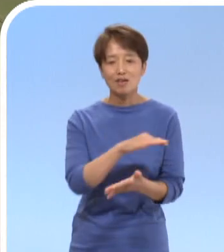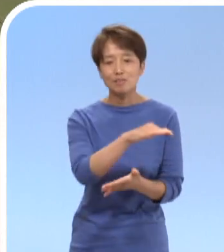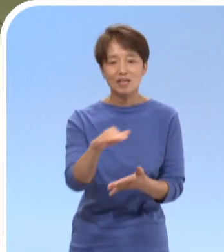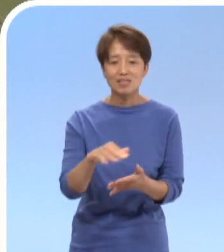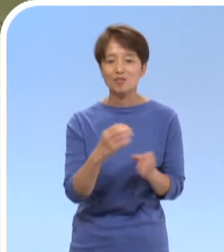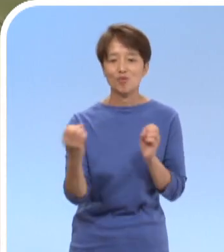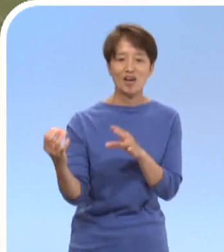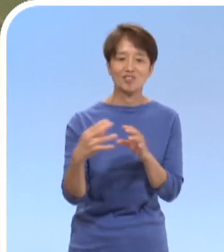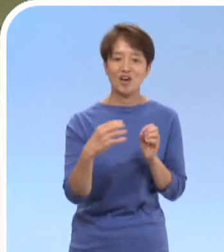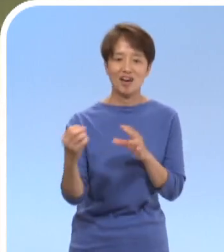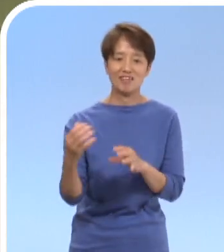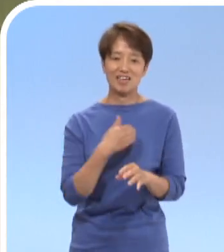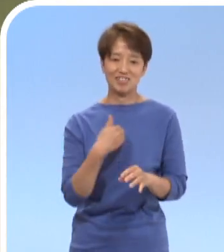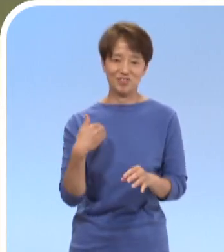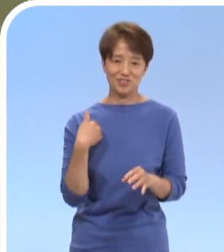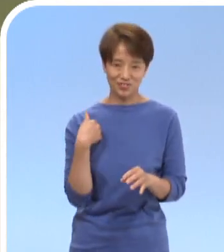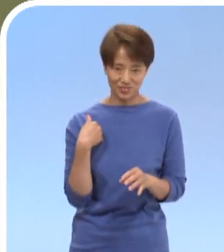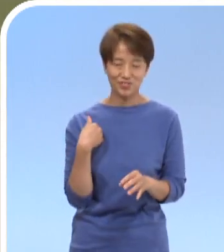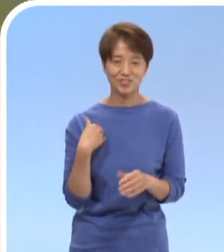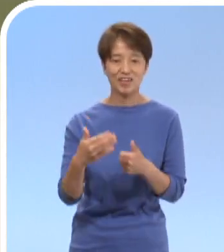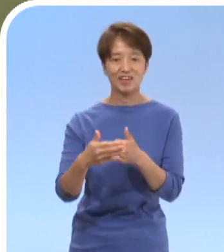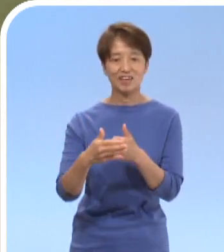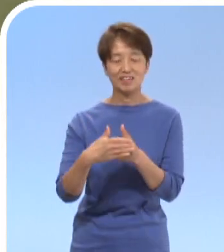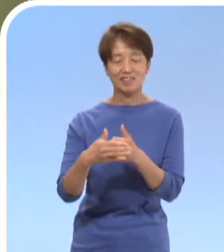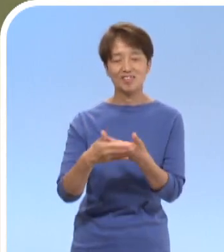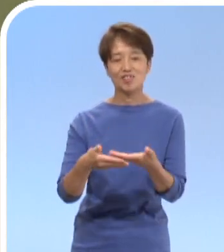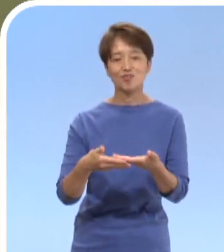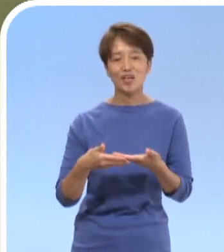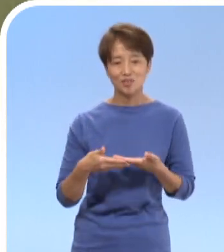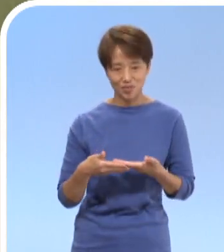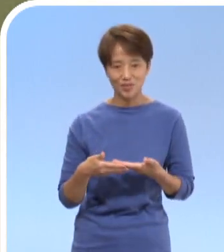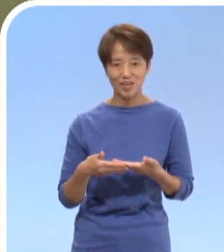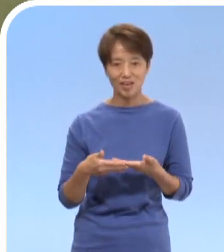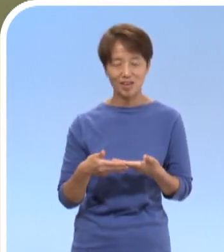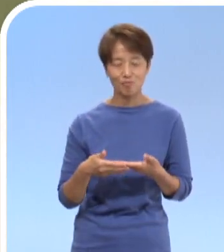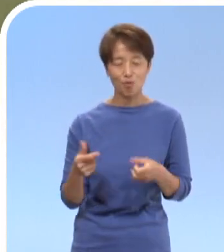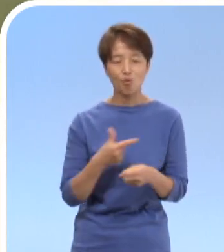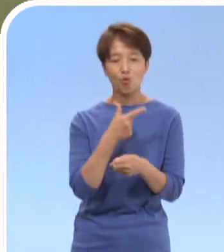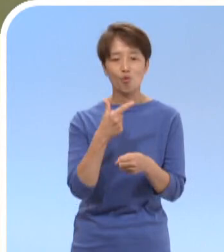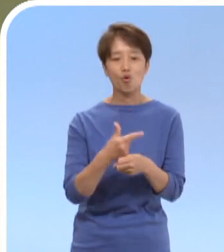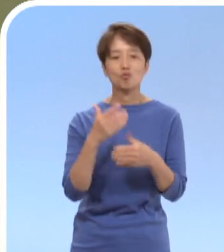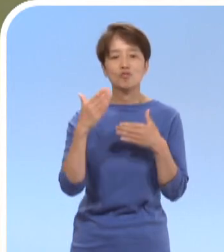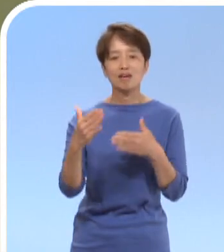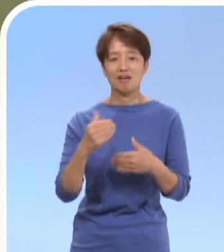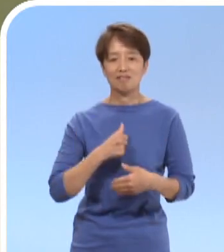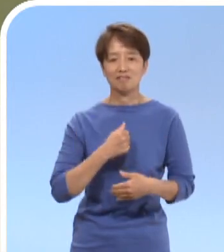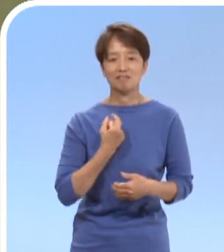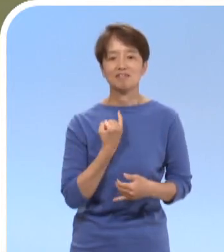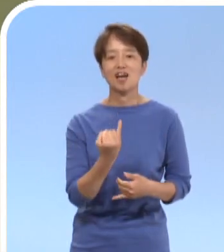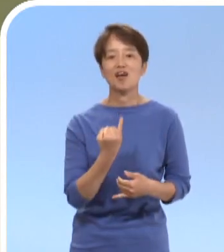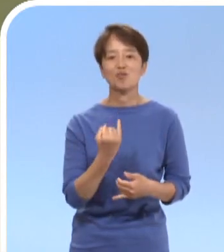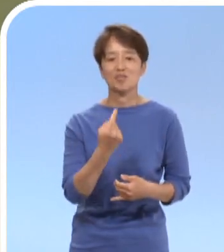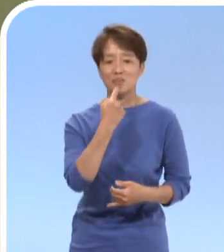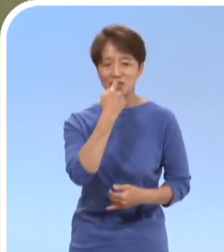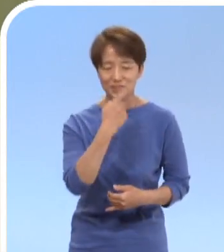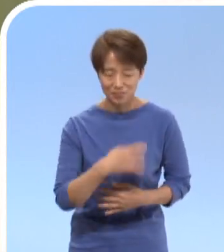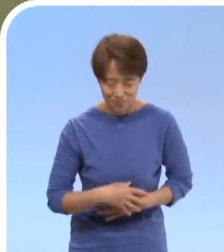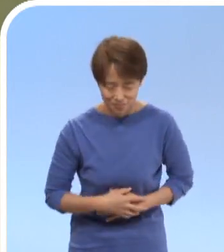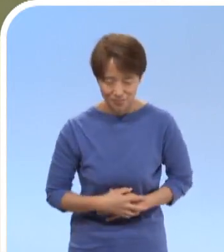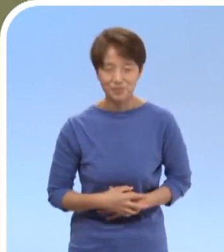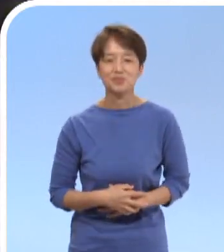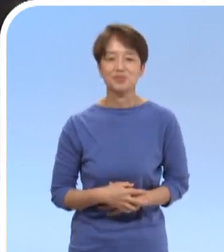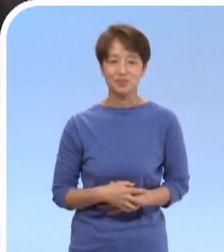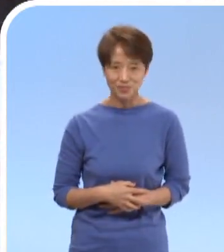とお話したりね、優しくしてもらってますので、もう6年目になります